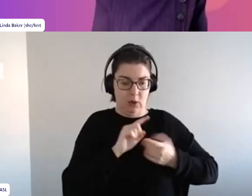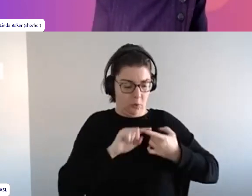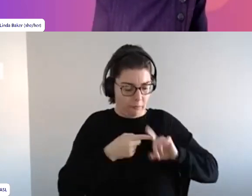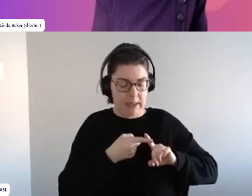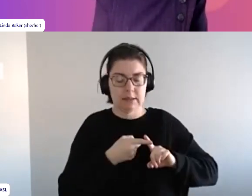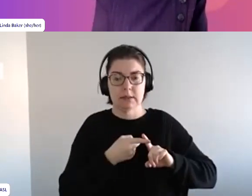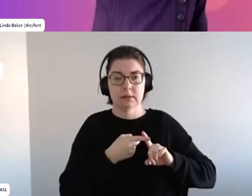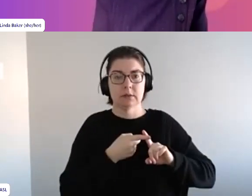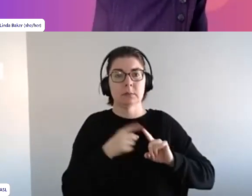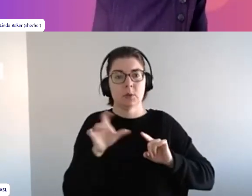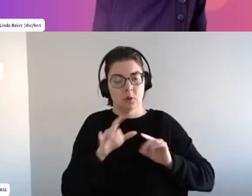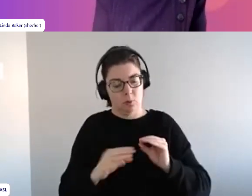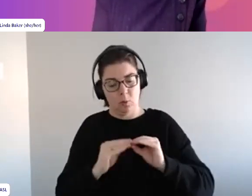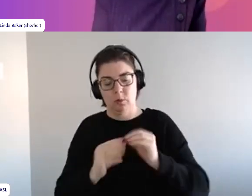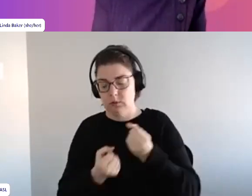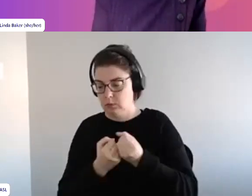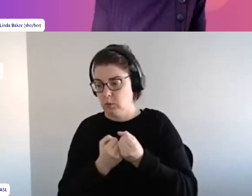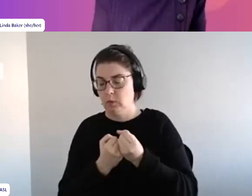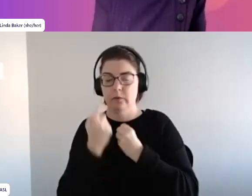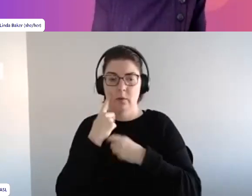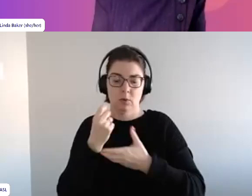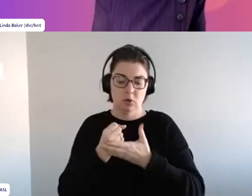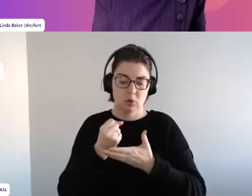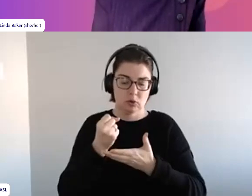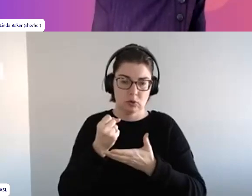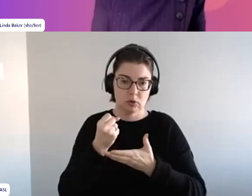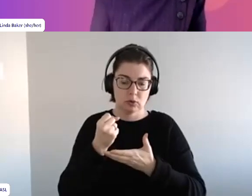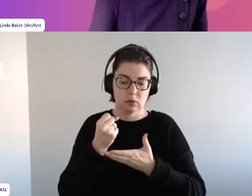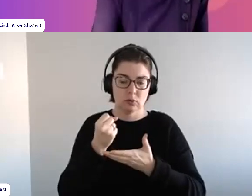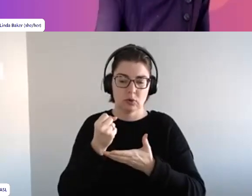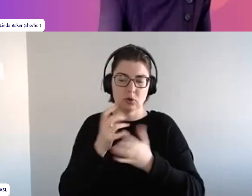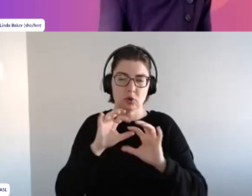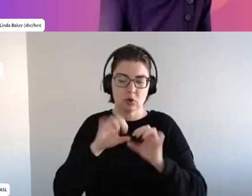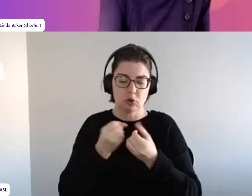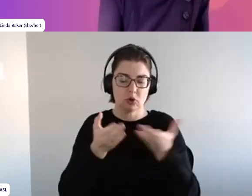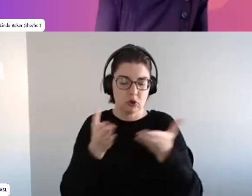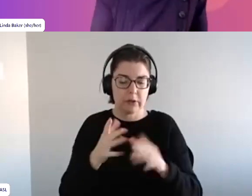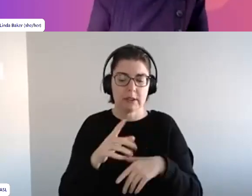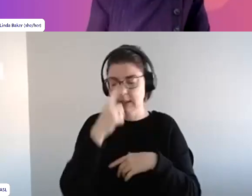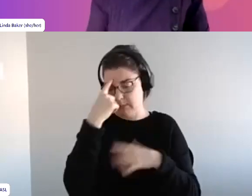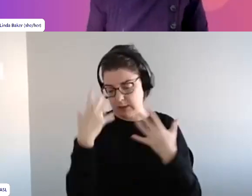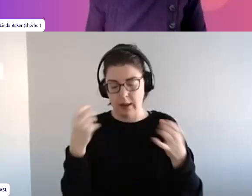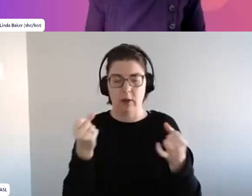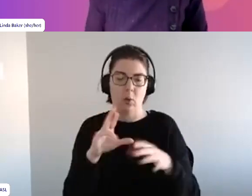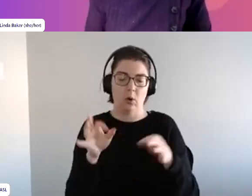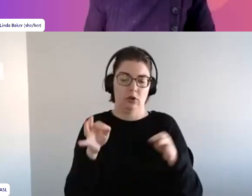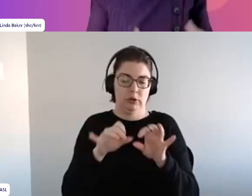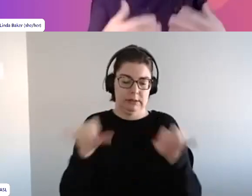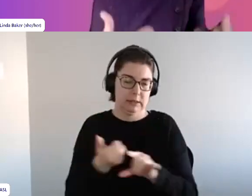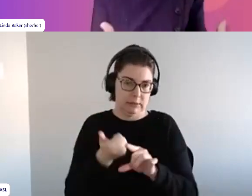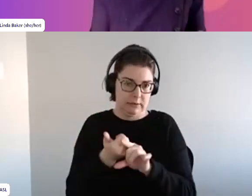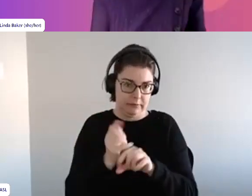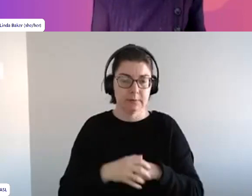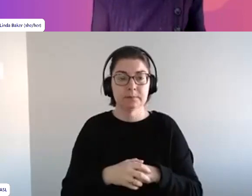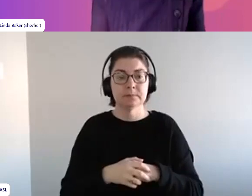sein de la famille largée au sein des amis et bien sûr le soutien de la part des services sociaux des services de santé médical mental et du système